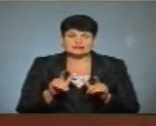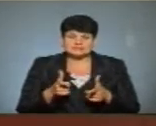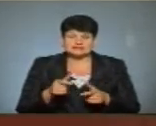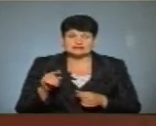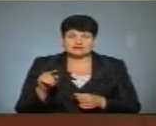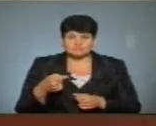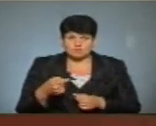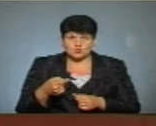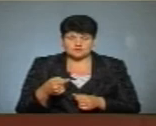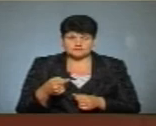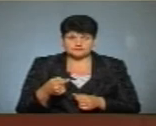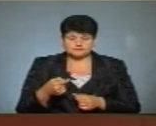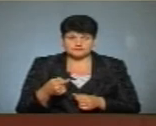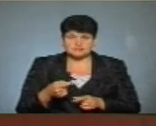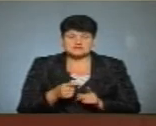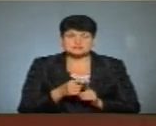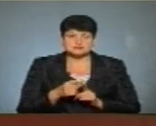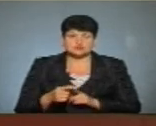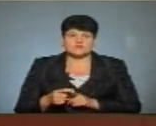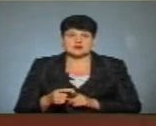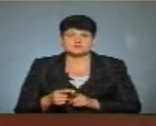карантинних вимог. І за словами